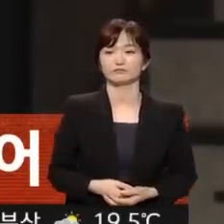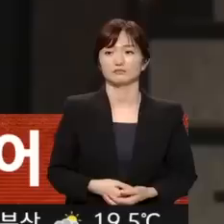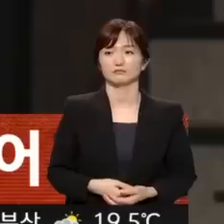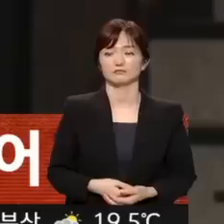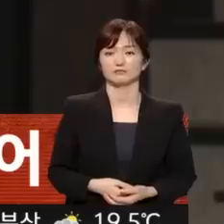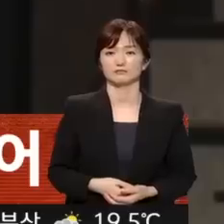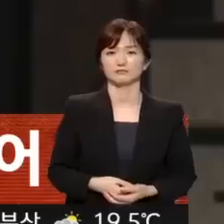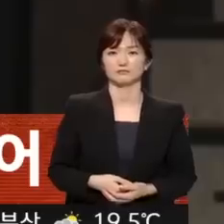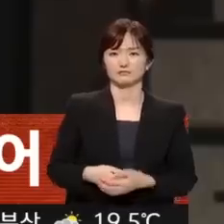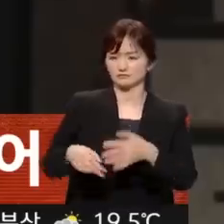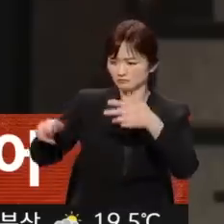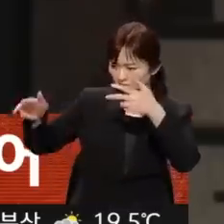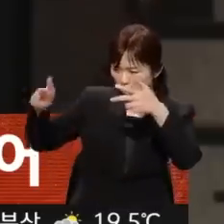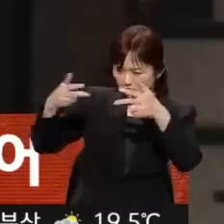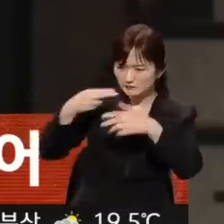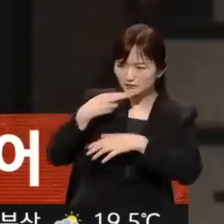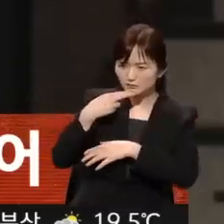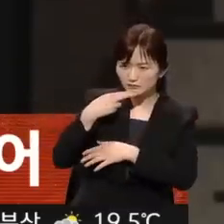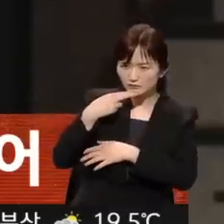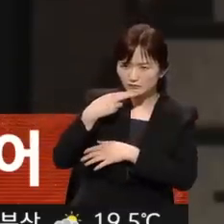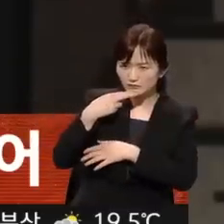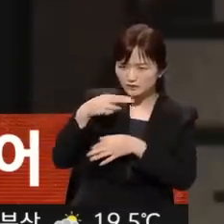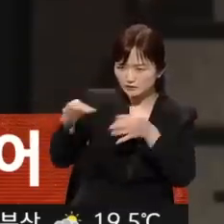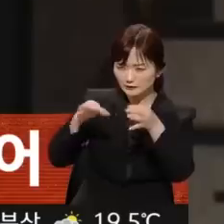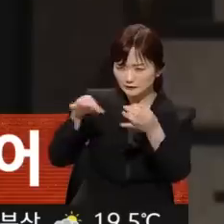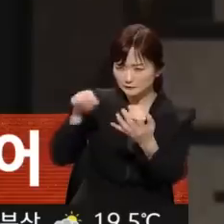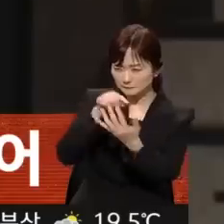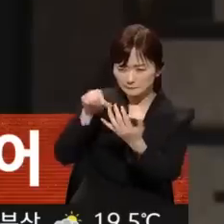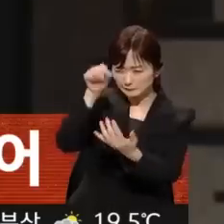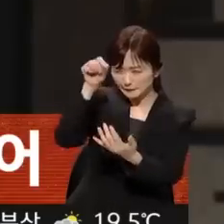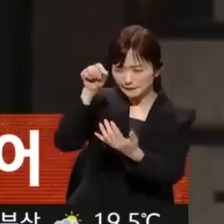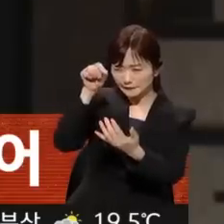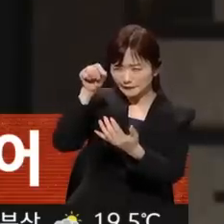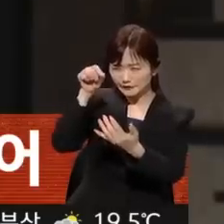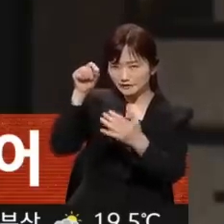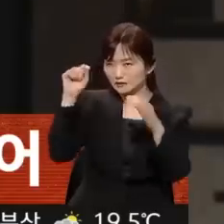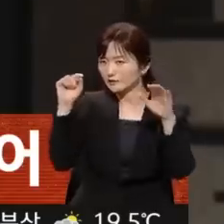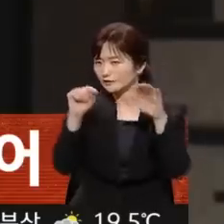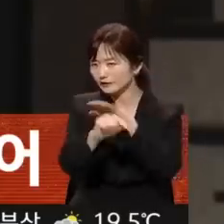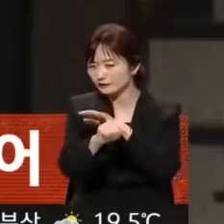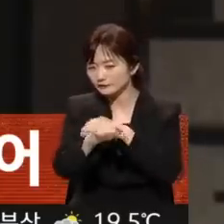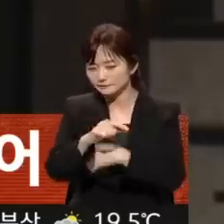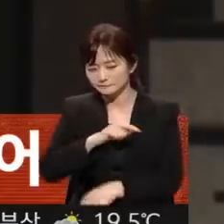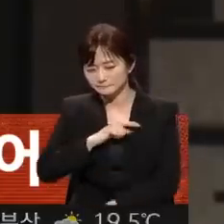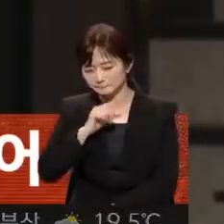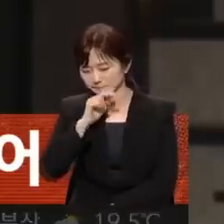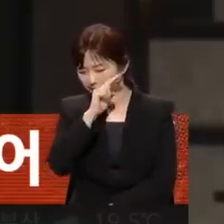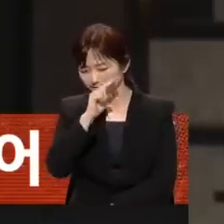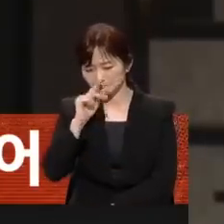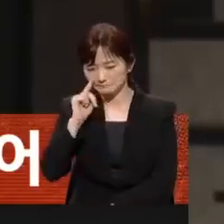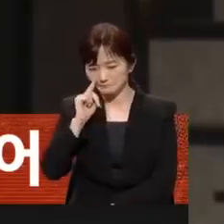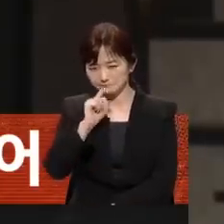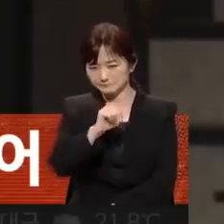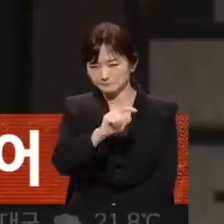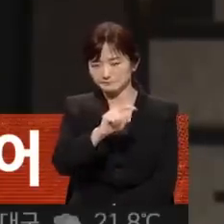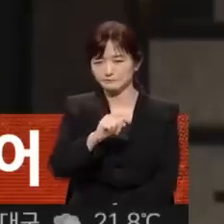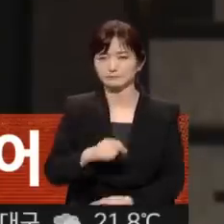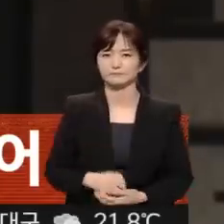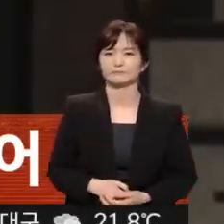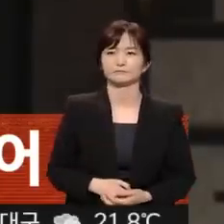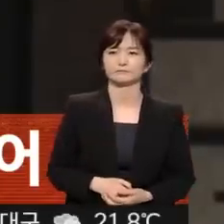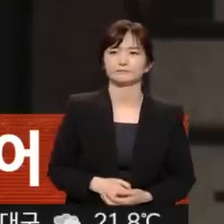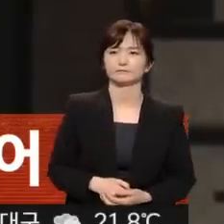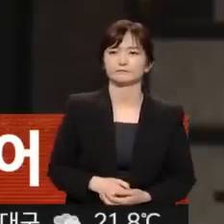이 CCTV 없는 그런 그 가게만 골라서 들어간 것은 아닐까라고 하는 의심을 갖다 하게 되는데 이 경찰이 이제